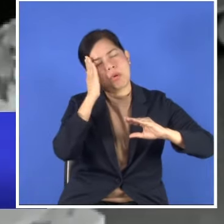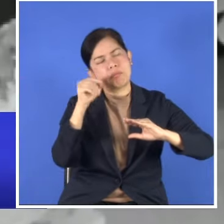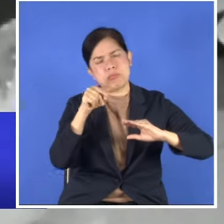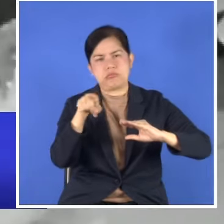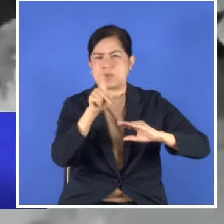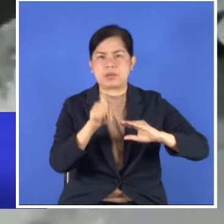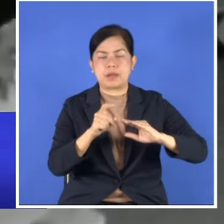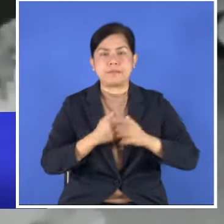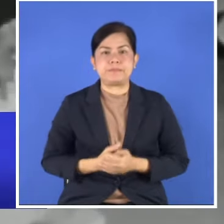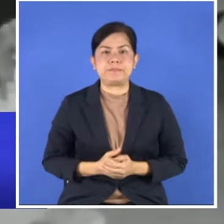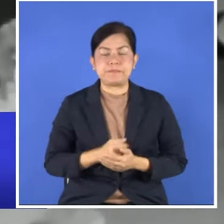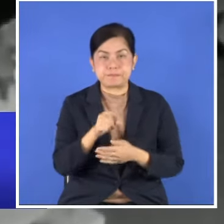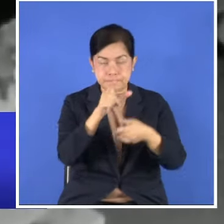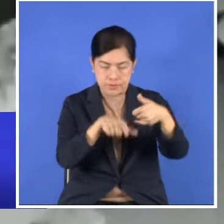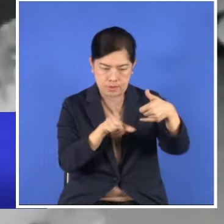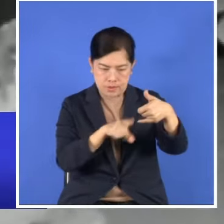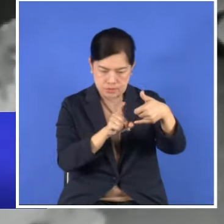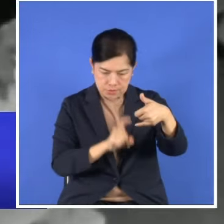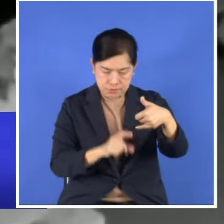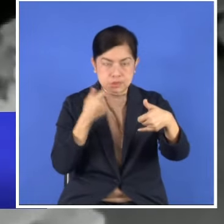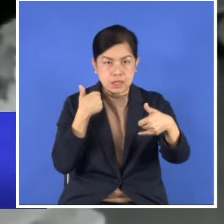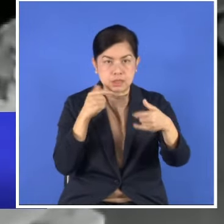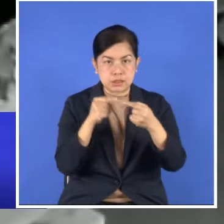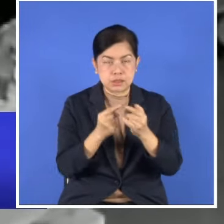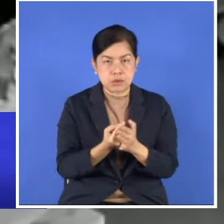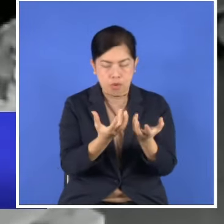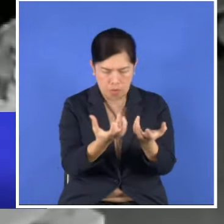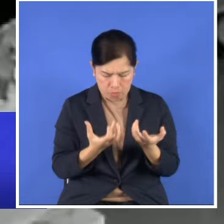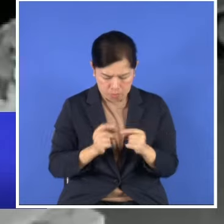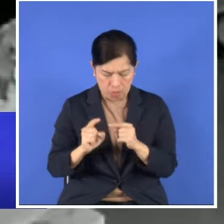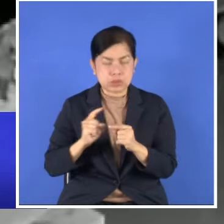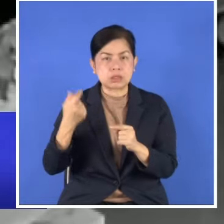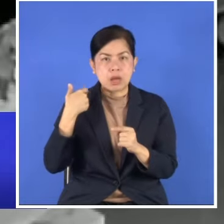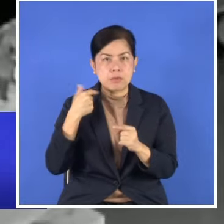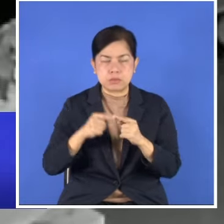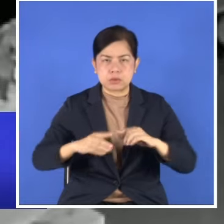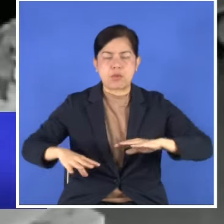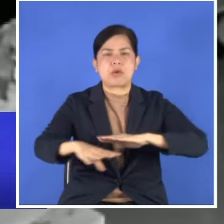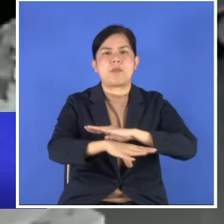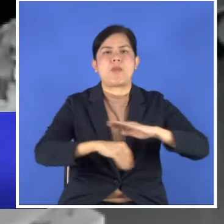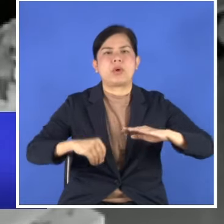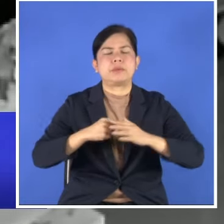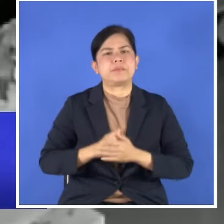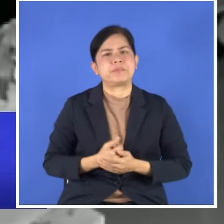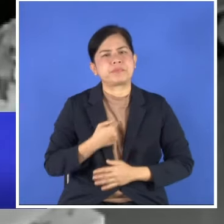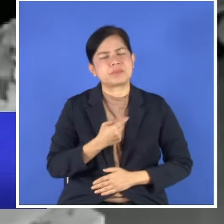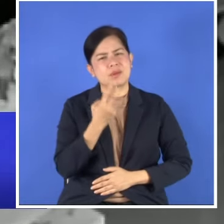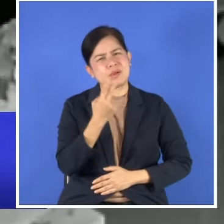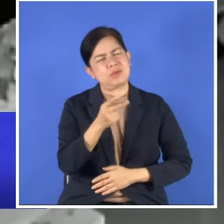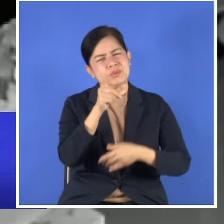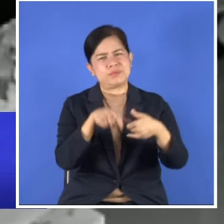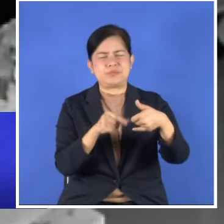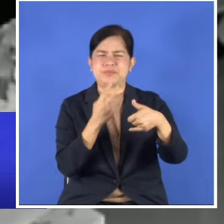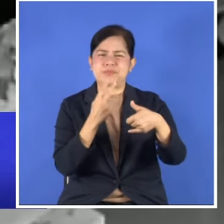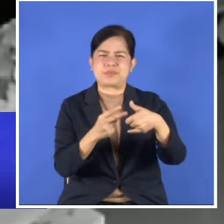บคือคนก่อเหตุรื้อทรัพย์สินในกระเป๋าสะพายของทางเจ้าของเข้าไปนะคะแล้วก็ยืนเกาก้นด้วยแ